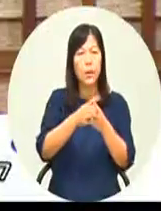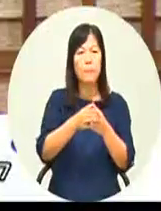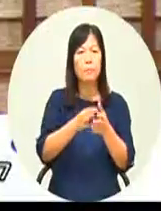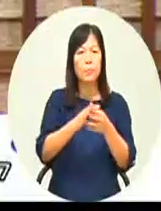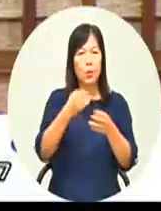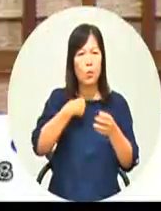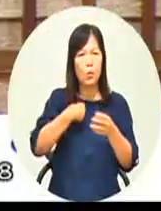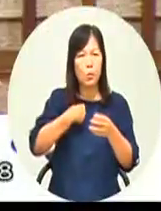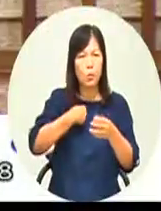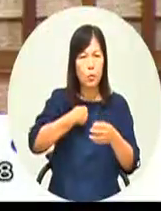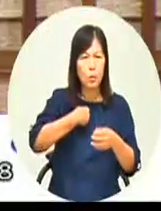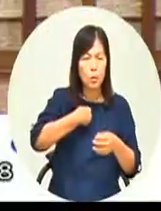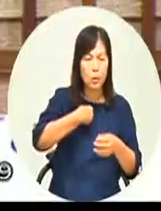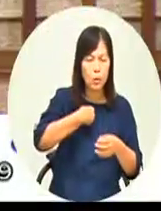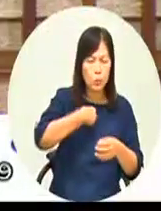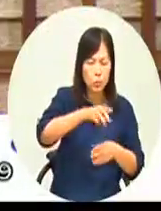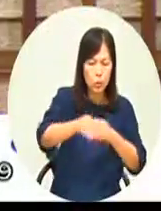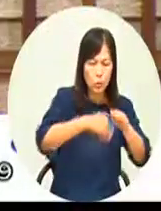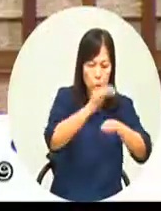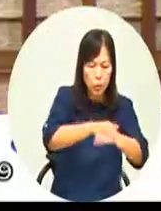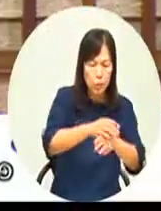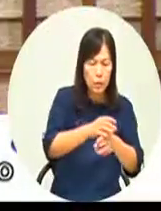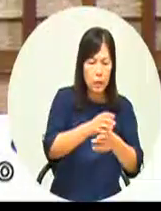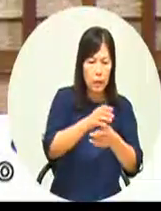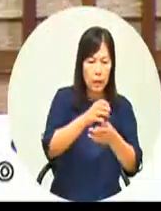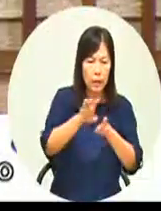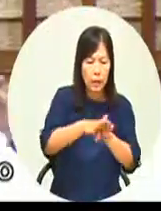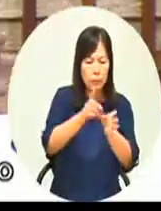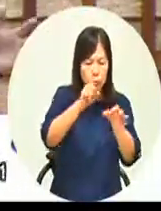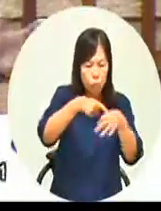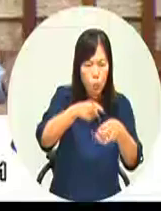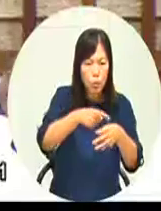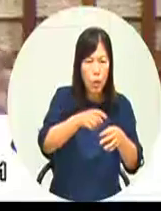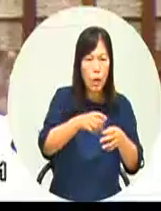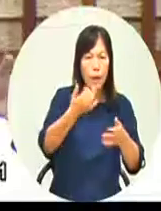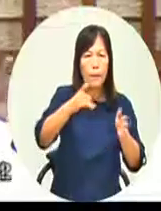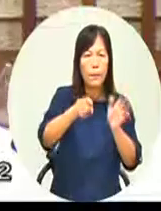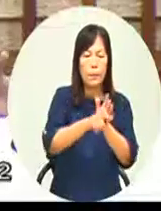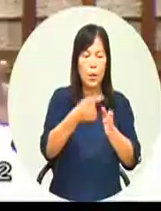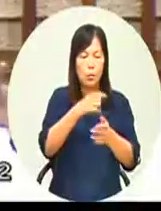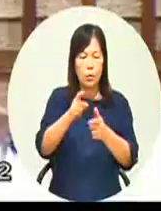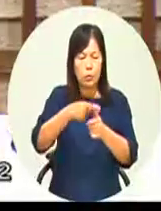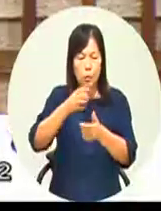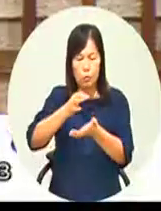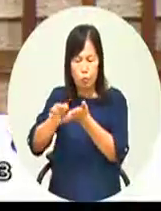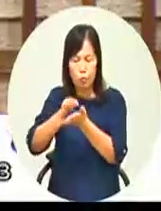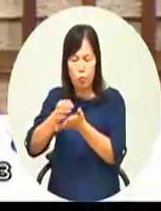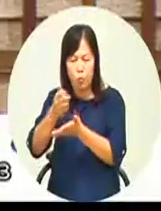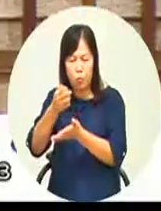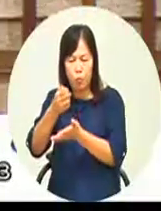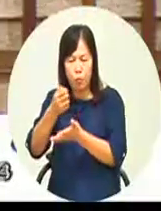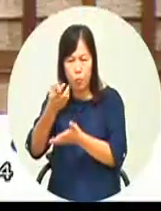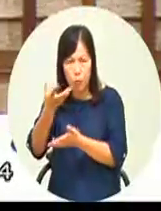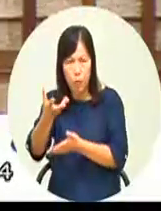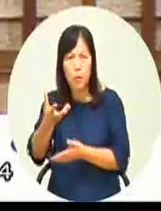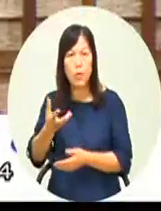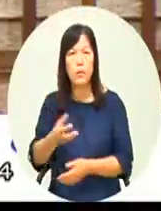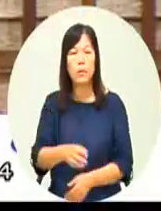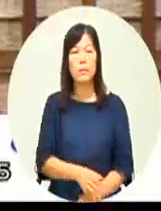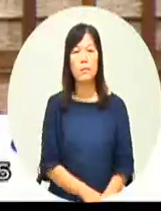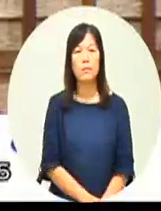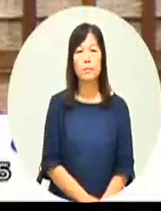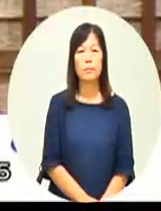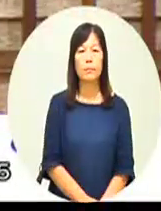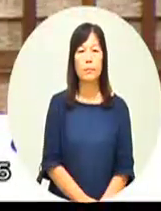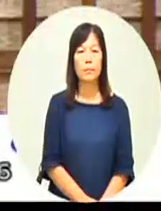不完成去使用去赚钱的时候，他可能要花费一大笔的